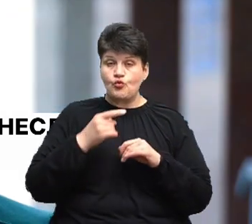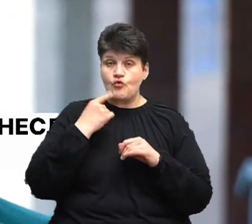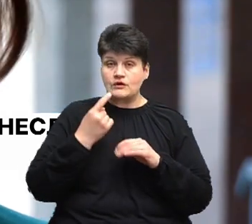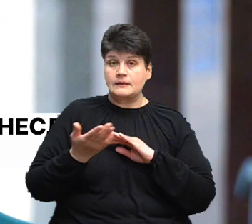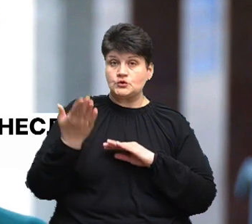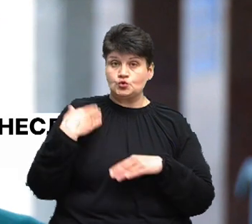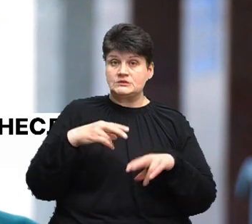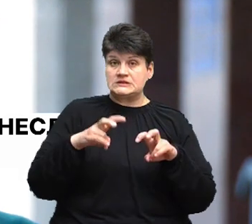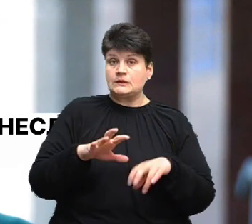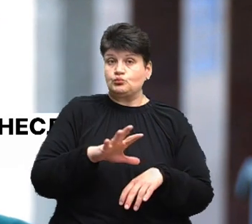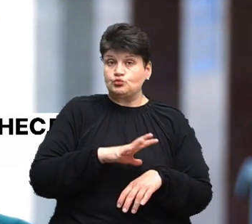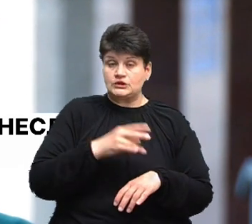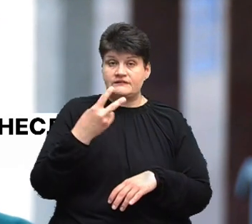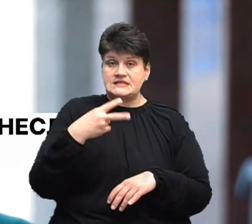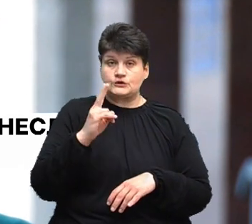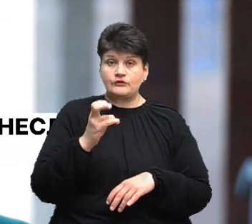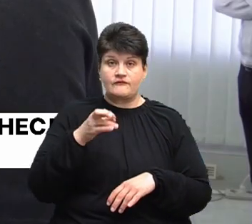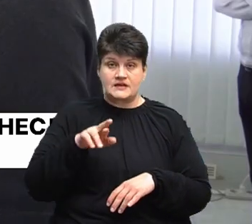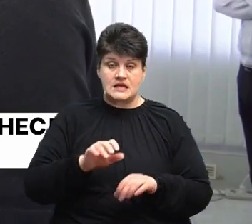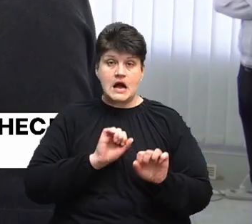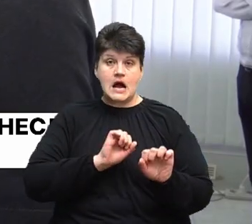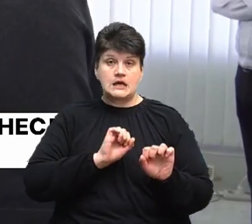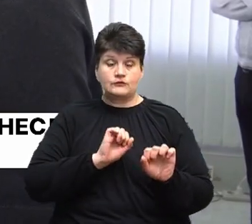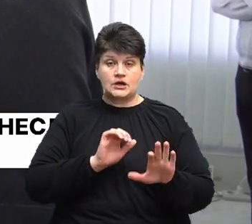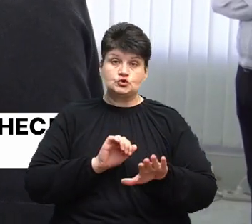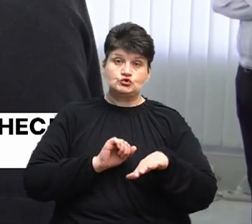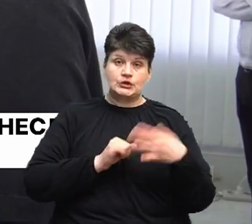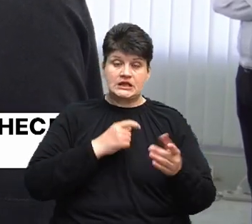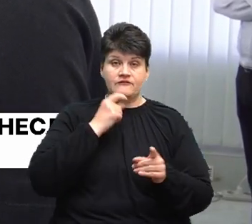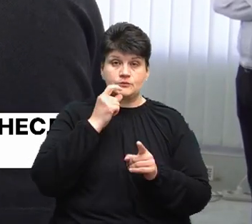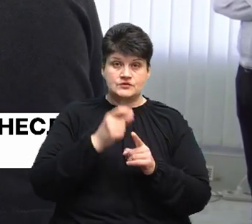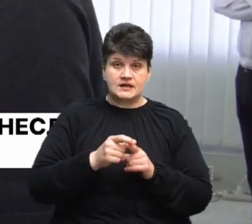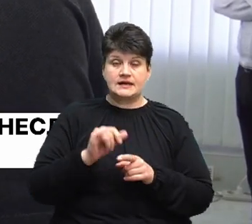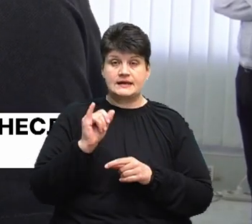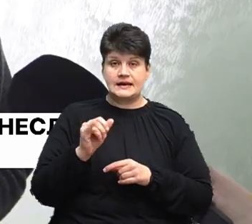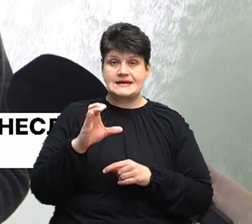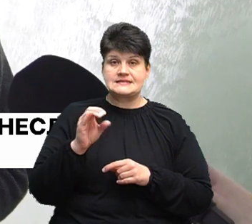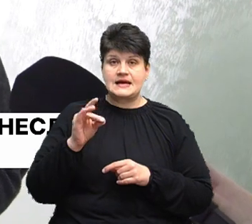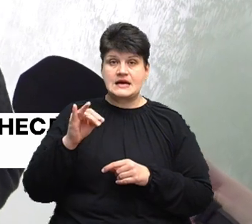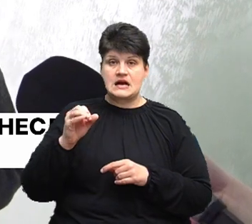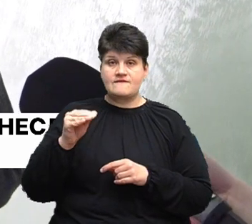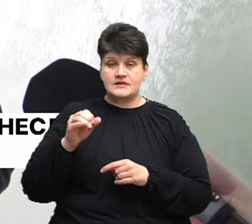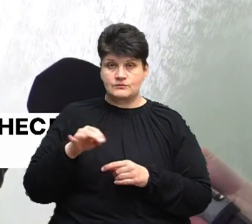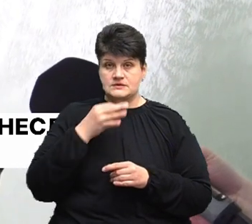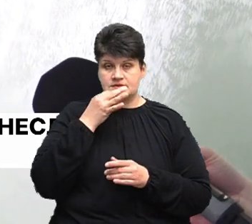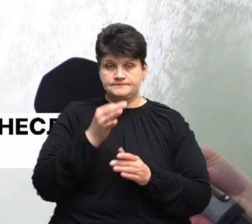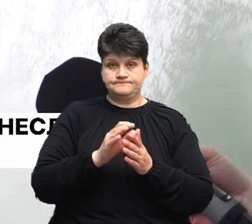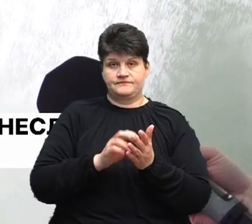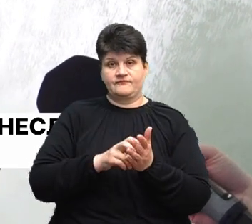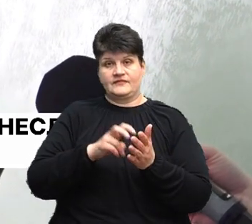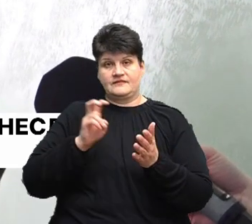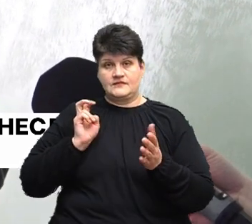яке відбулося 20 квітня, адвокат сторони відповідача Ілля Серафимов подав клопотання про відвід судді, якщо він